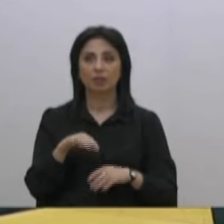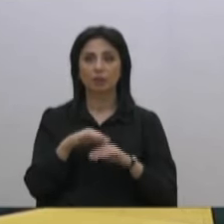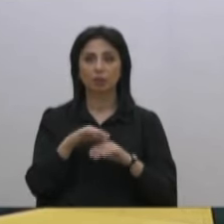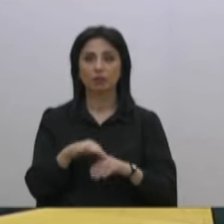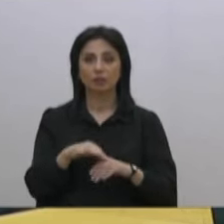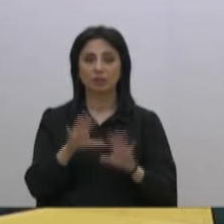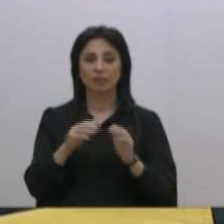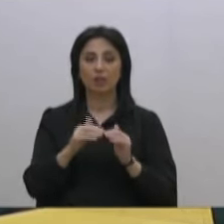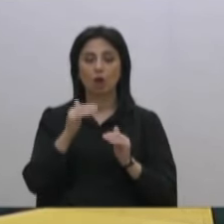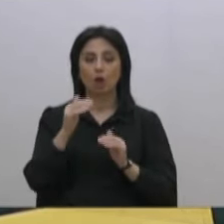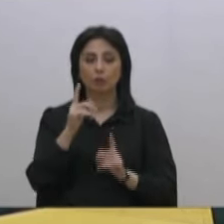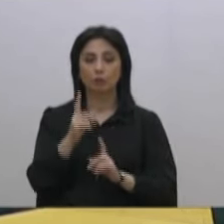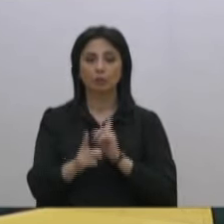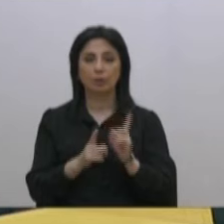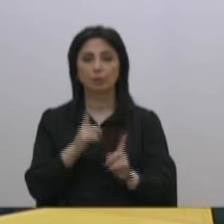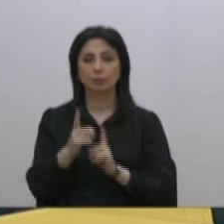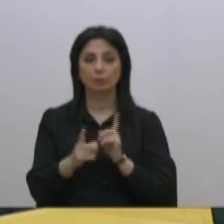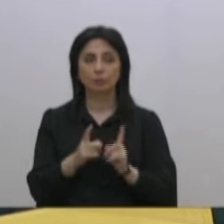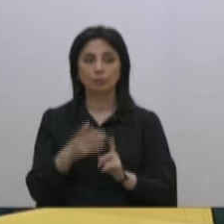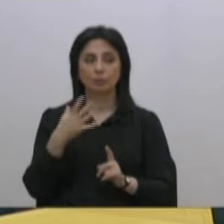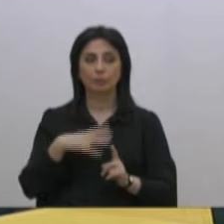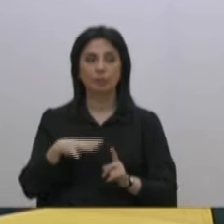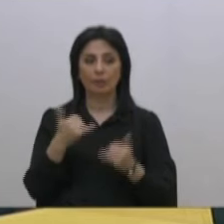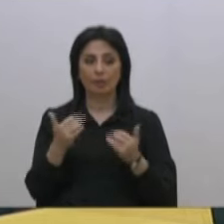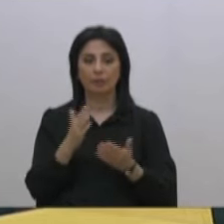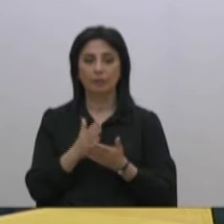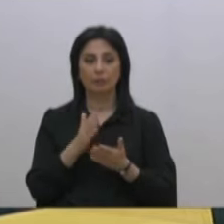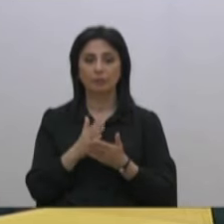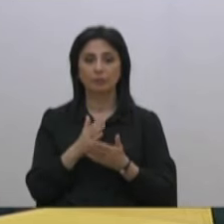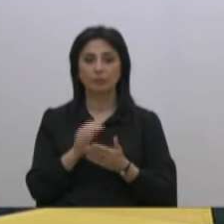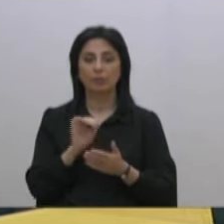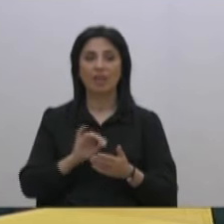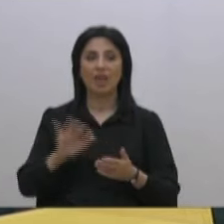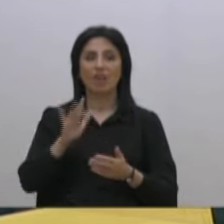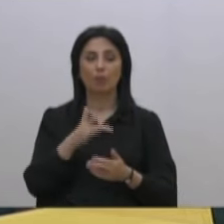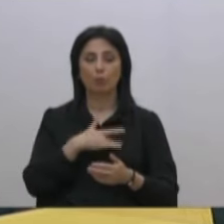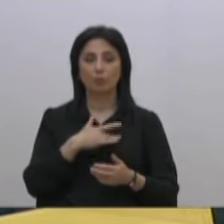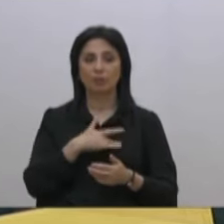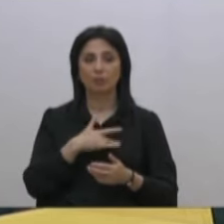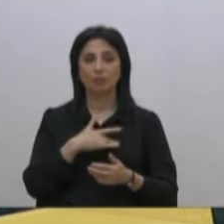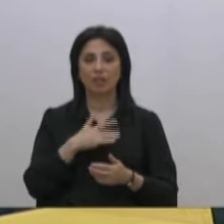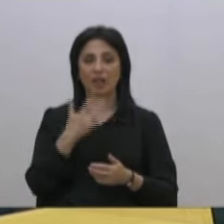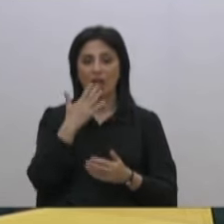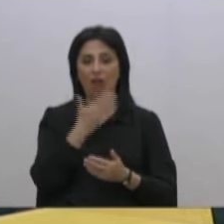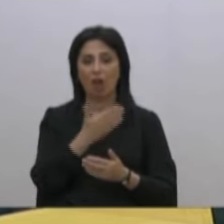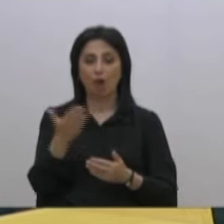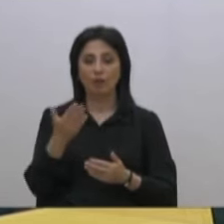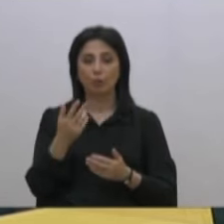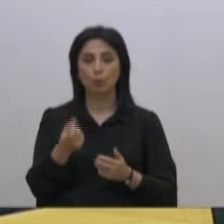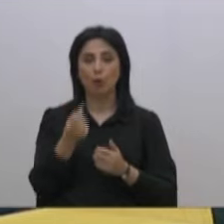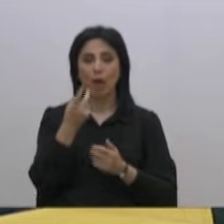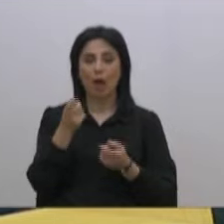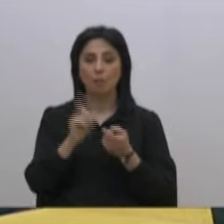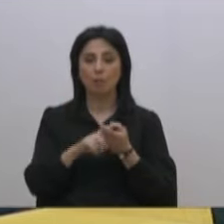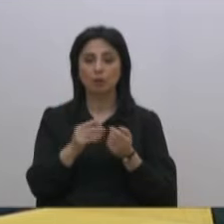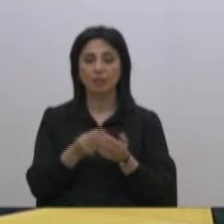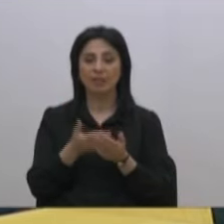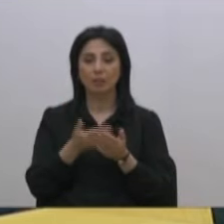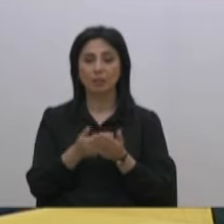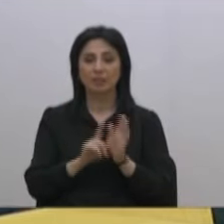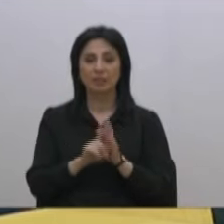ჩაატარა საკონსტიტუციო რეფორმა და საქართველოს დღეს აქვს ევროპული ტიპის ეროვნულ ამოცანებზე და ეროვნულ